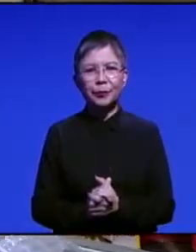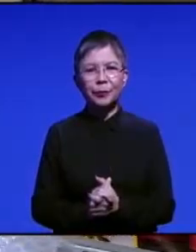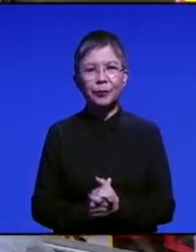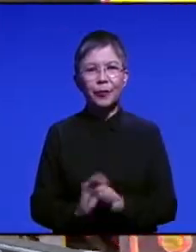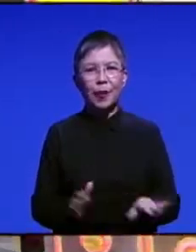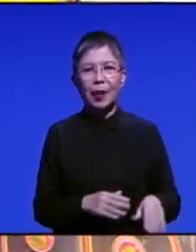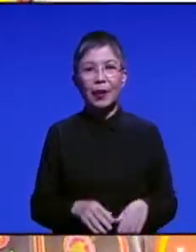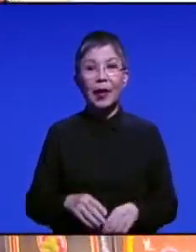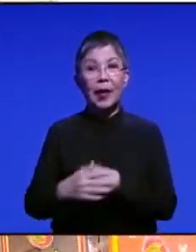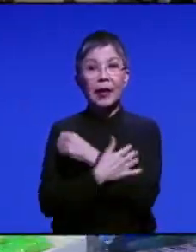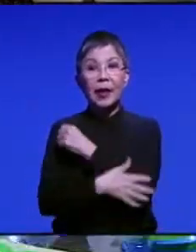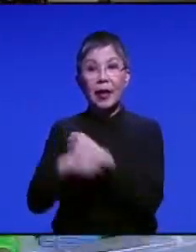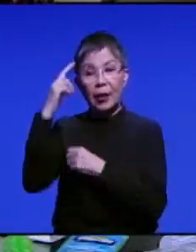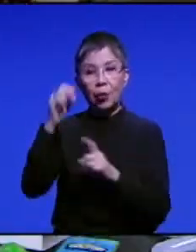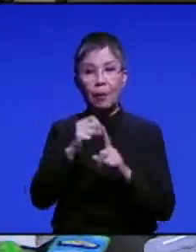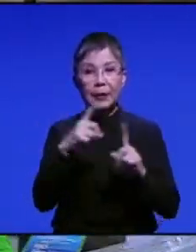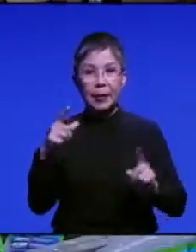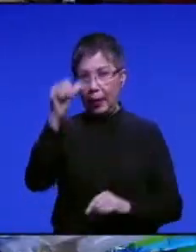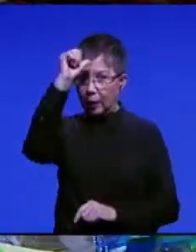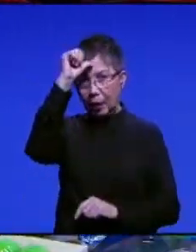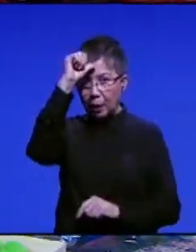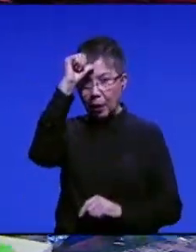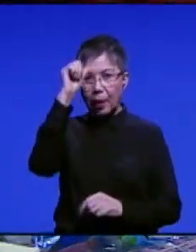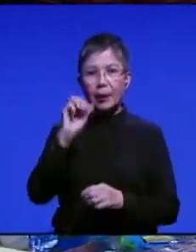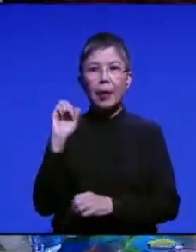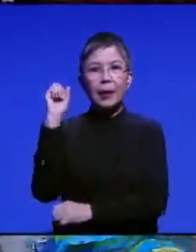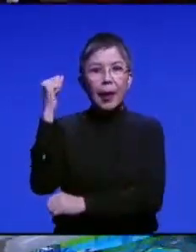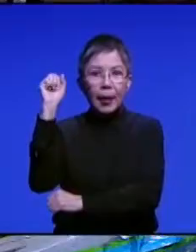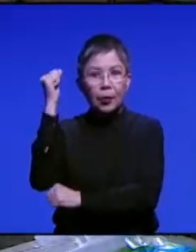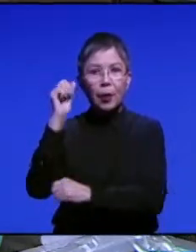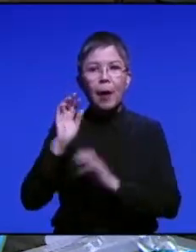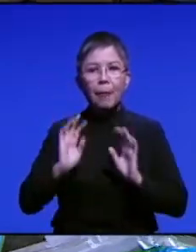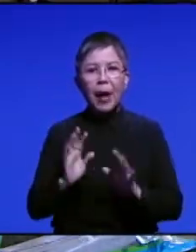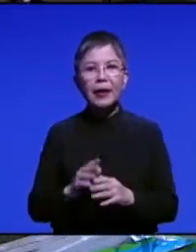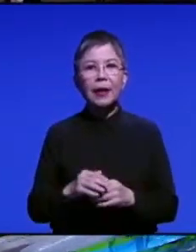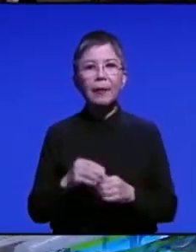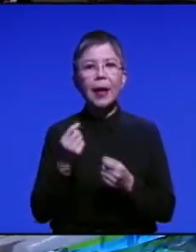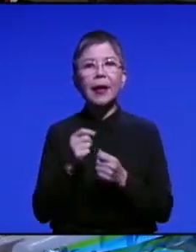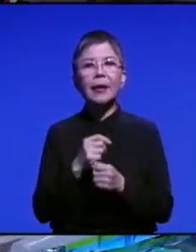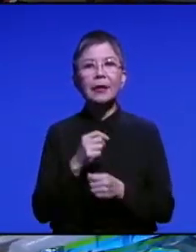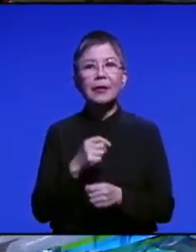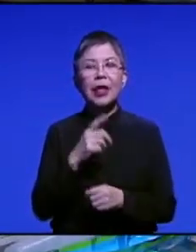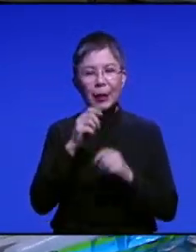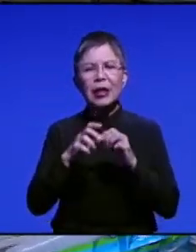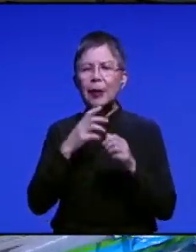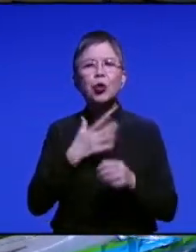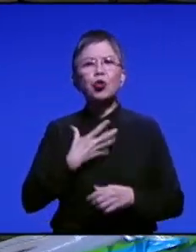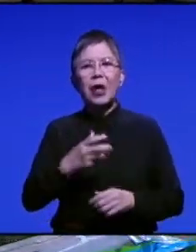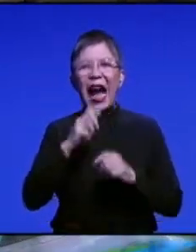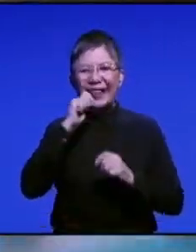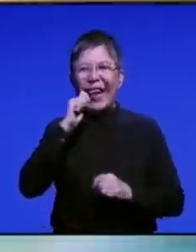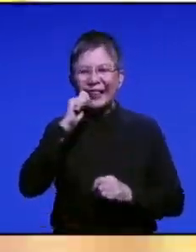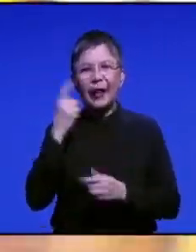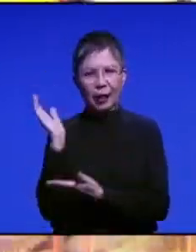Di negara Arab Saudi, Pakistan hingga India dan Nigeria, warganya lebih banyak yang bersiwak ketimbang gosok gigi dengan pasta gigi.